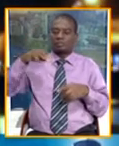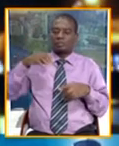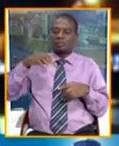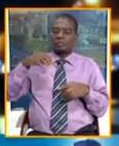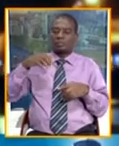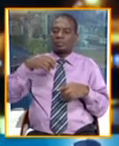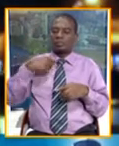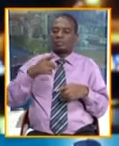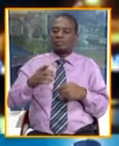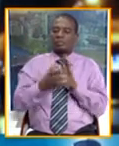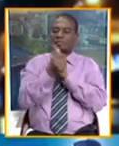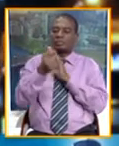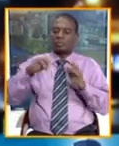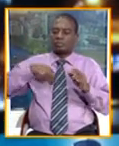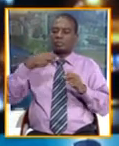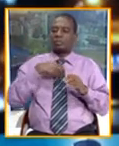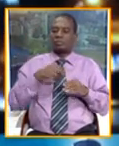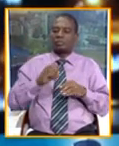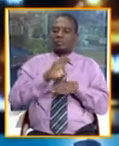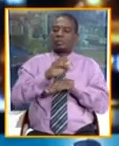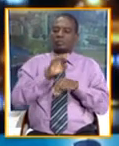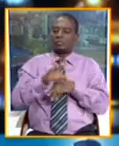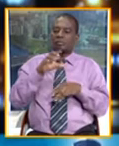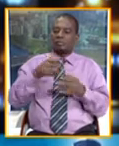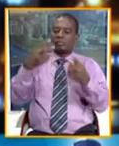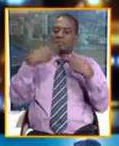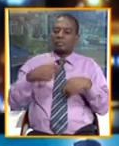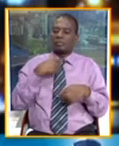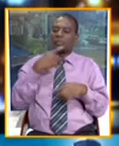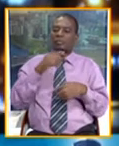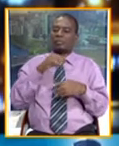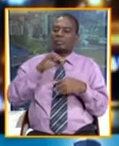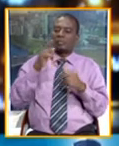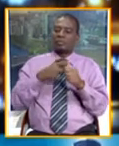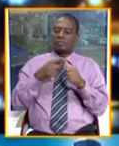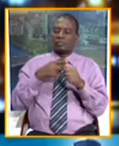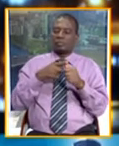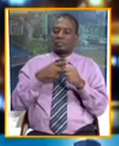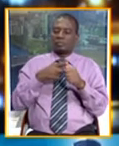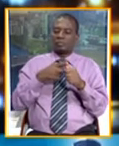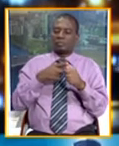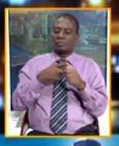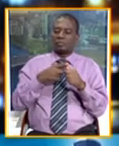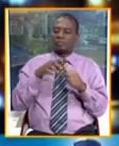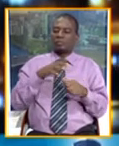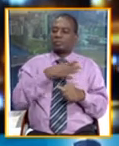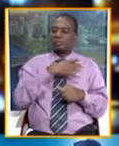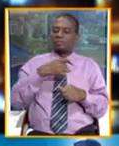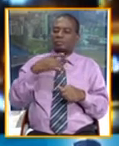tient à la qualité nous a instruit de venir rassurer d'abord les